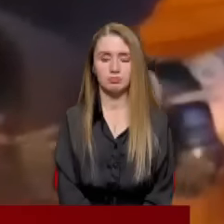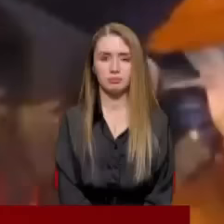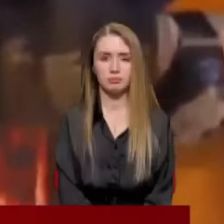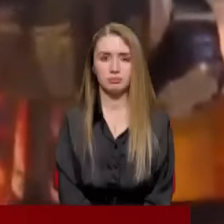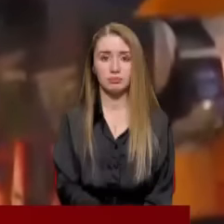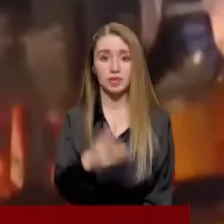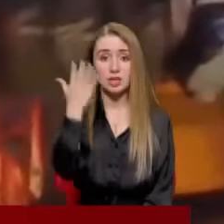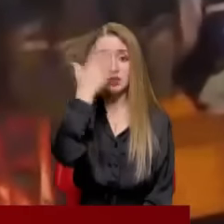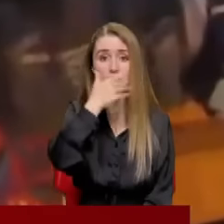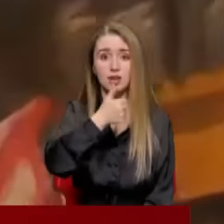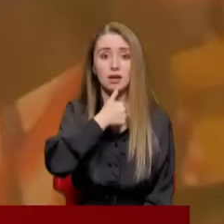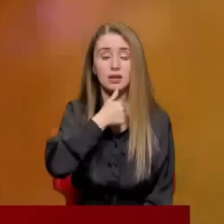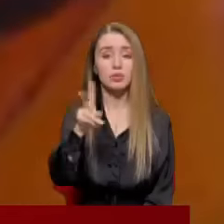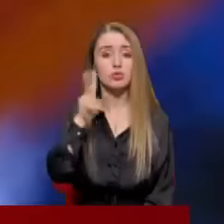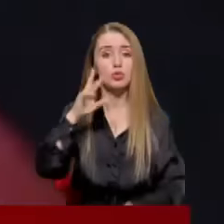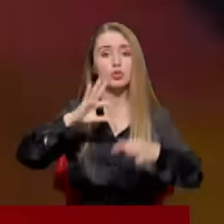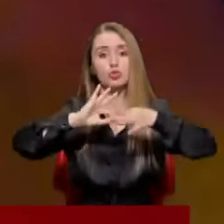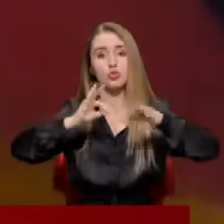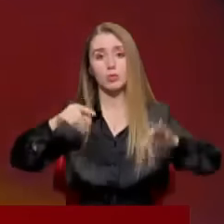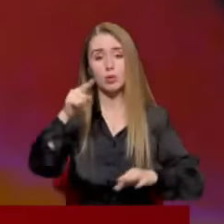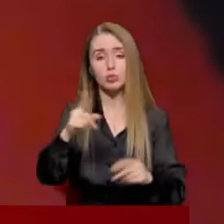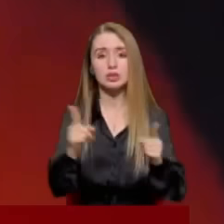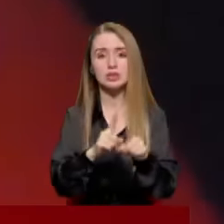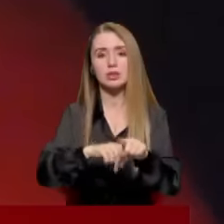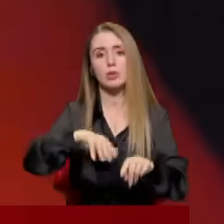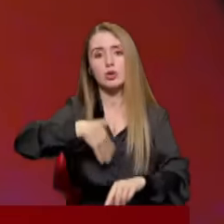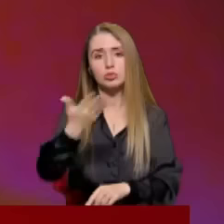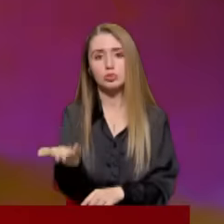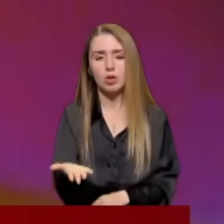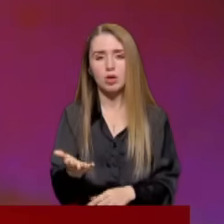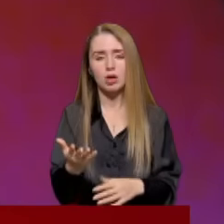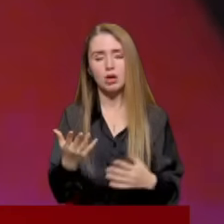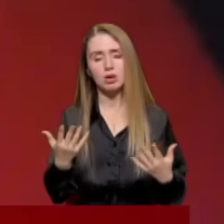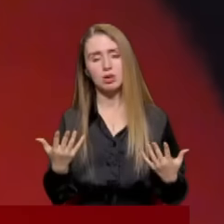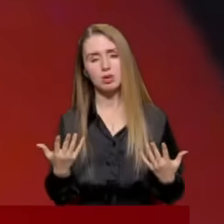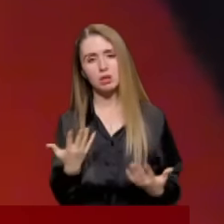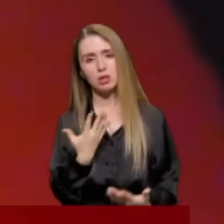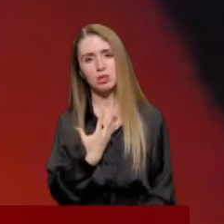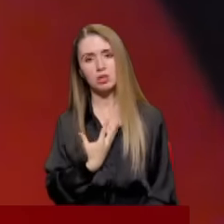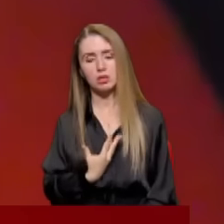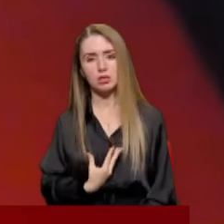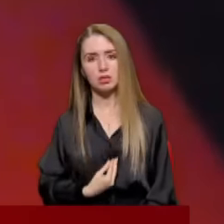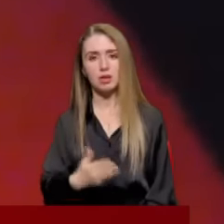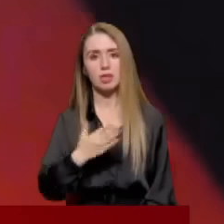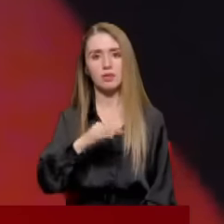Bunlar siyahi adamın son sözleriydi. Kısa süre sonra hareketsizleşti, nefesi kesildi.